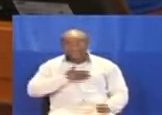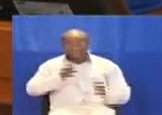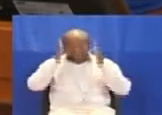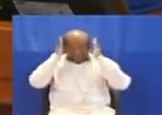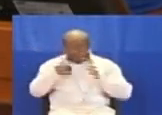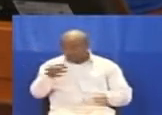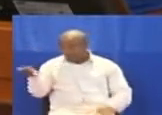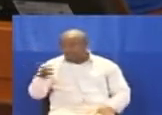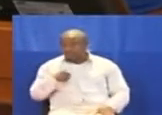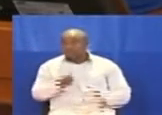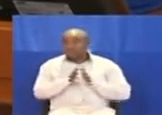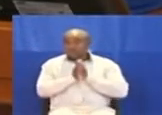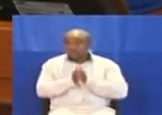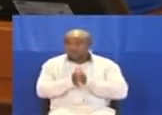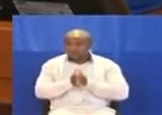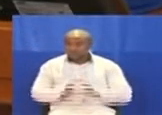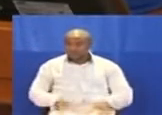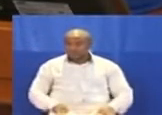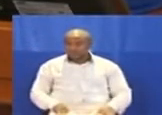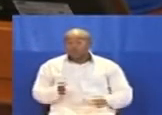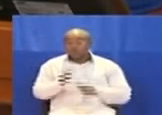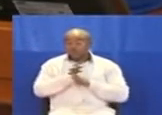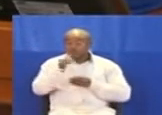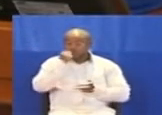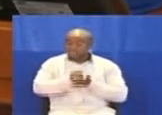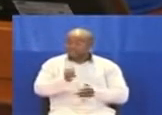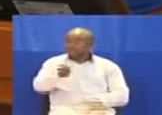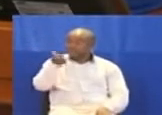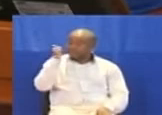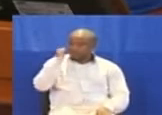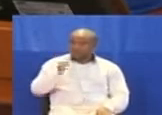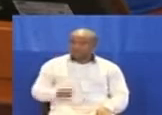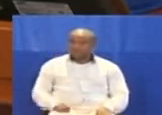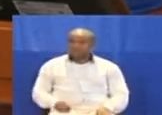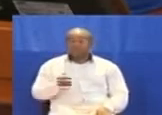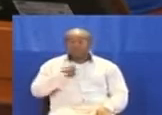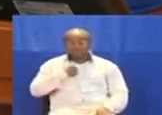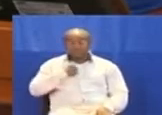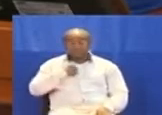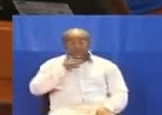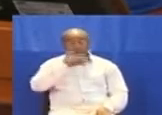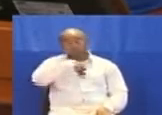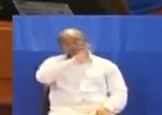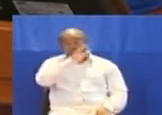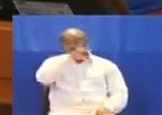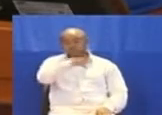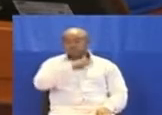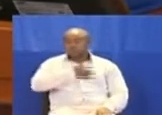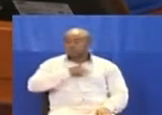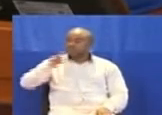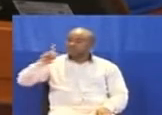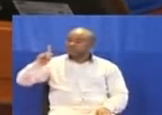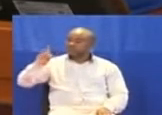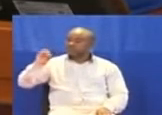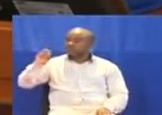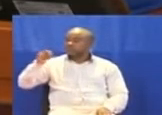na nakushukuru sana kwa azimio la jana. Nilikuwa Kongwa. Nakushukuru